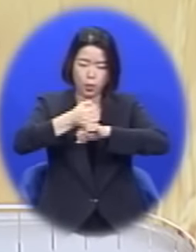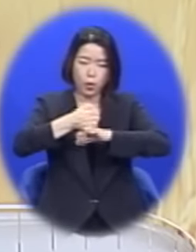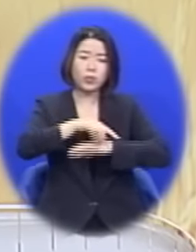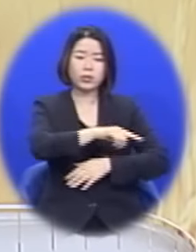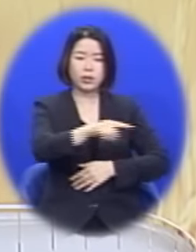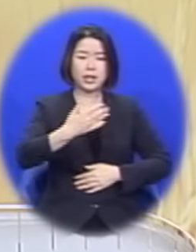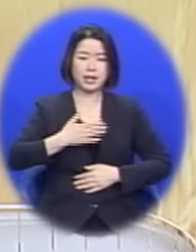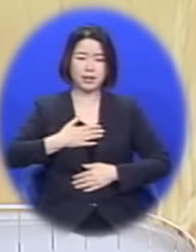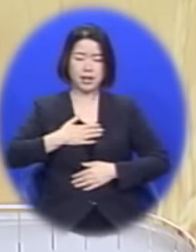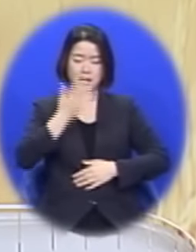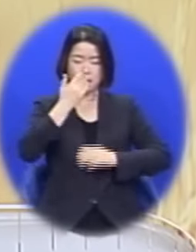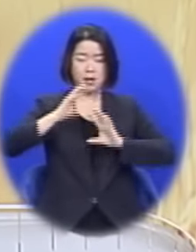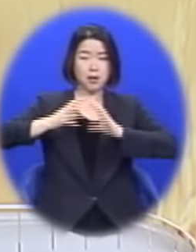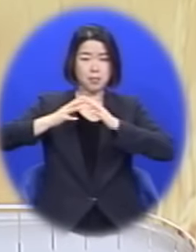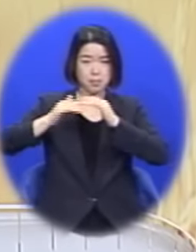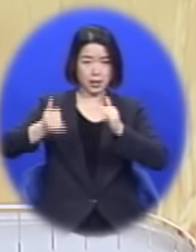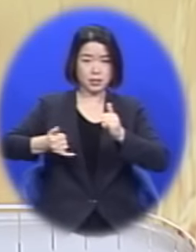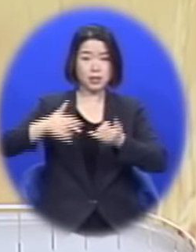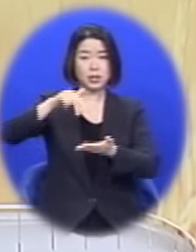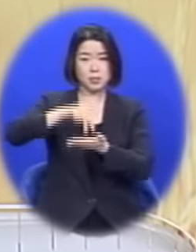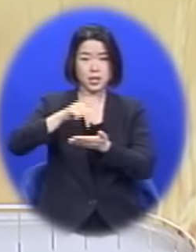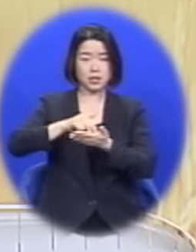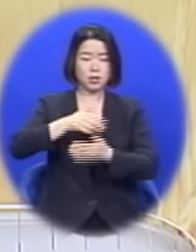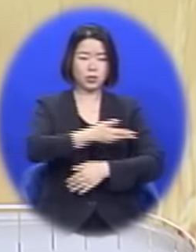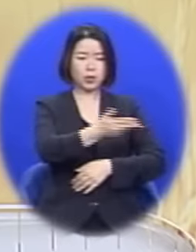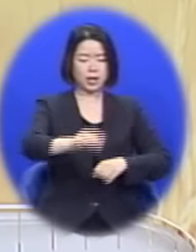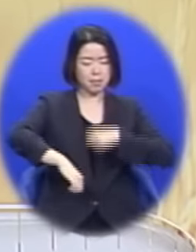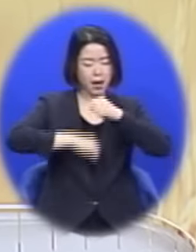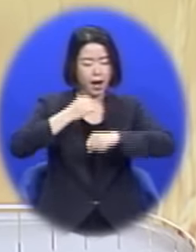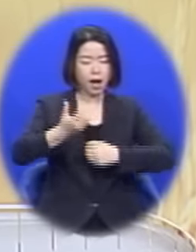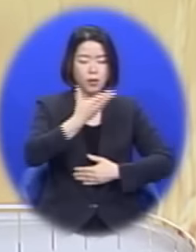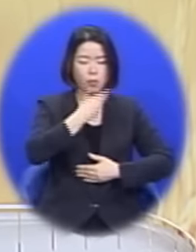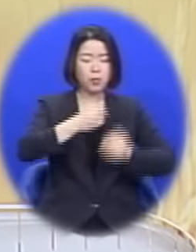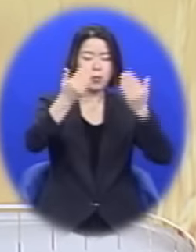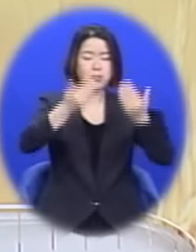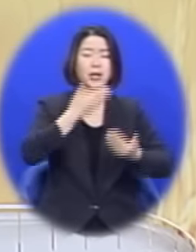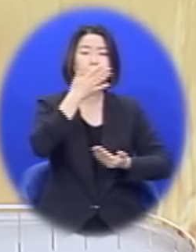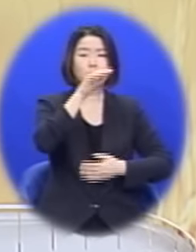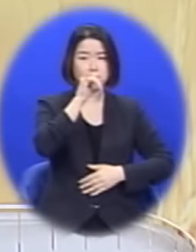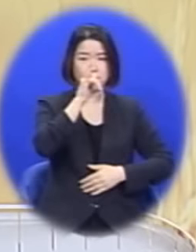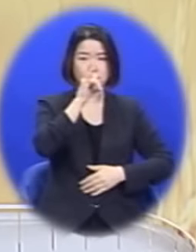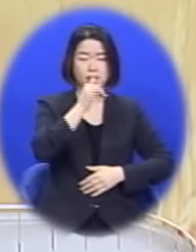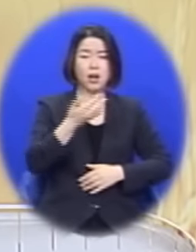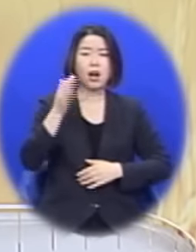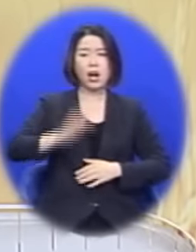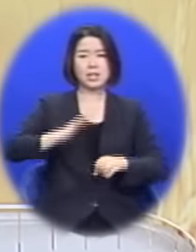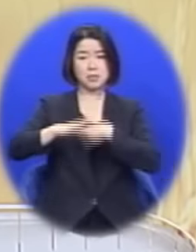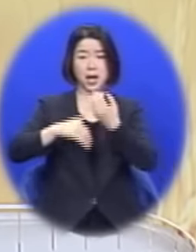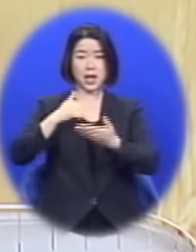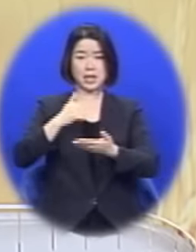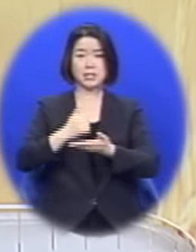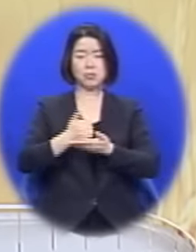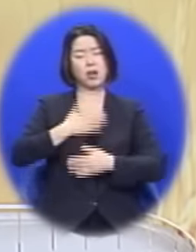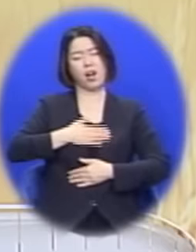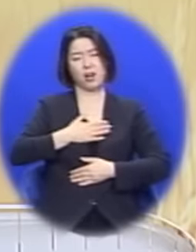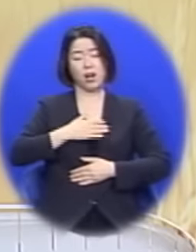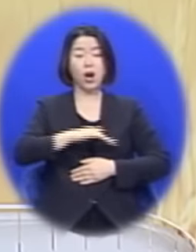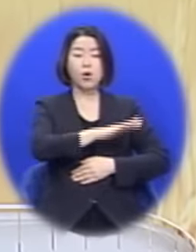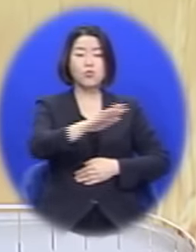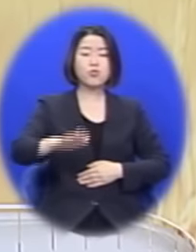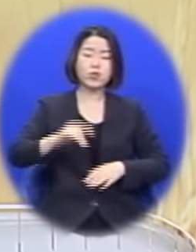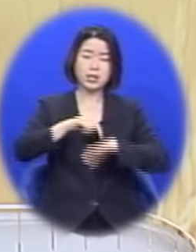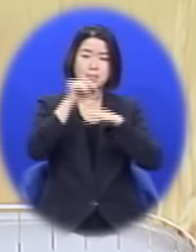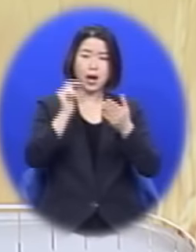백성으로 마음껏 너희들이 복을 받을 것이다. 그러나 하나님은 아세요. 얼마나 우리 마음이 간사한지.